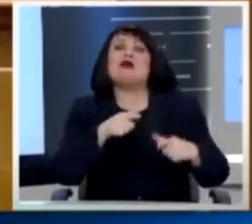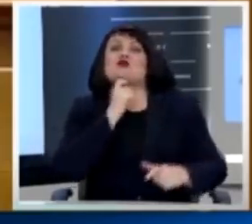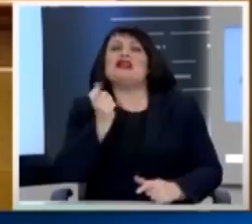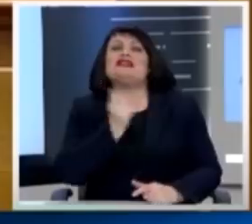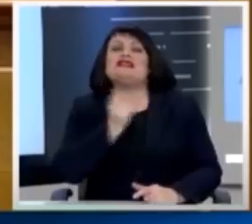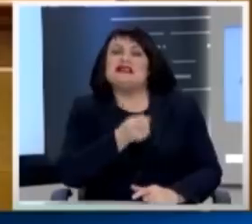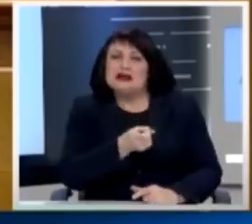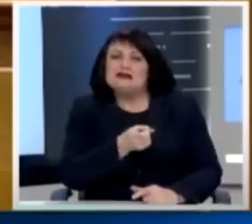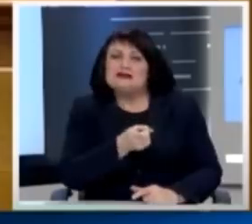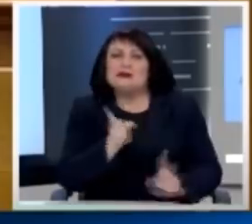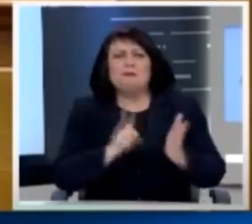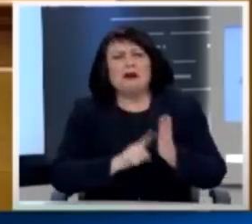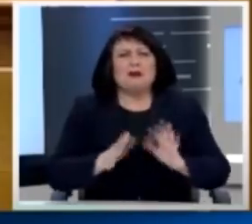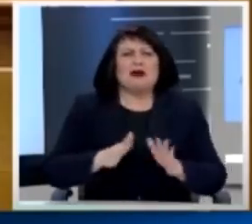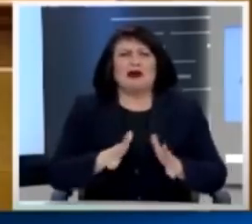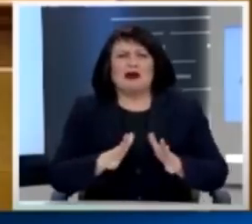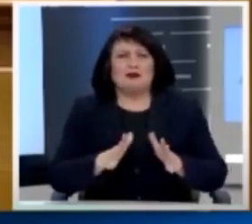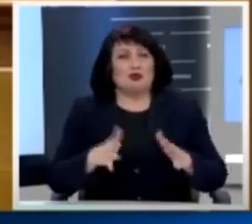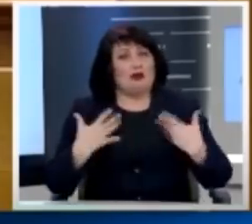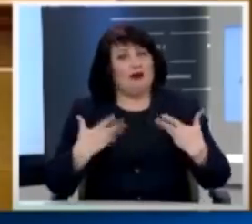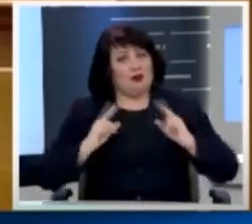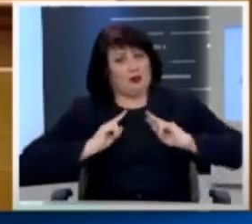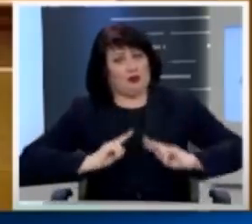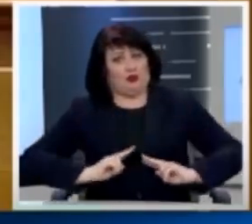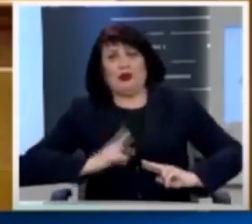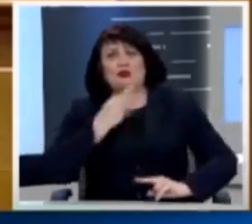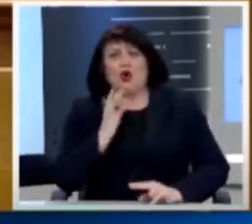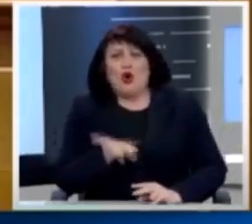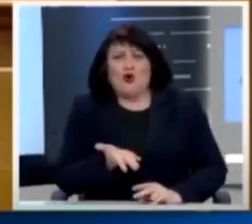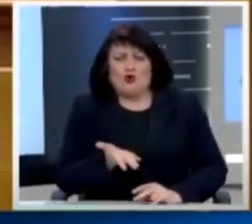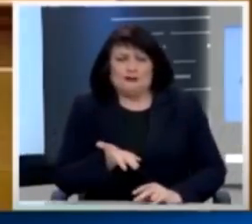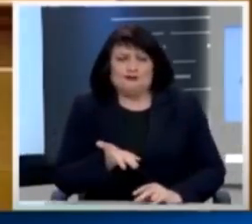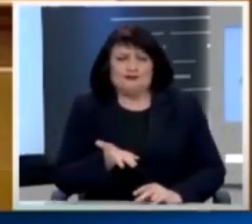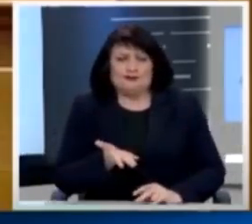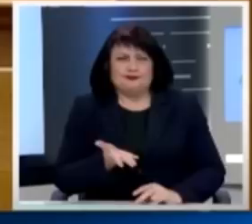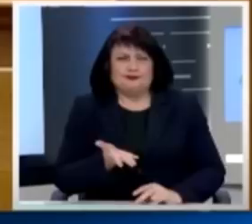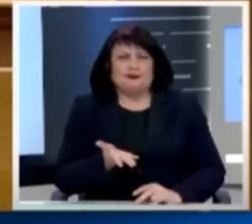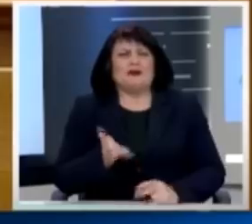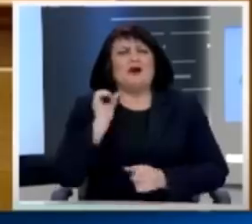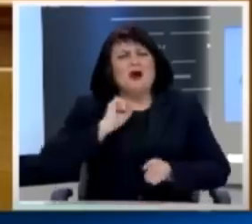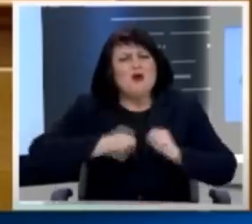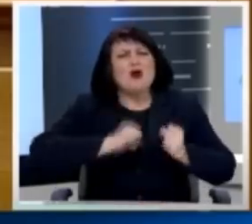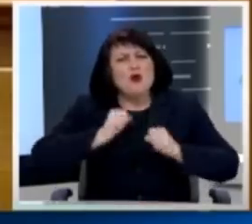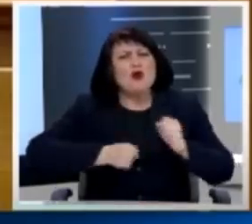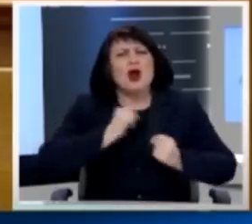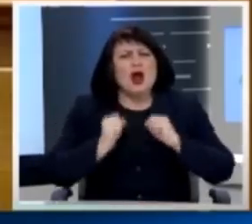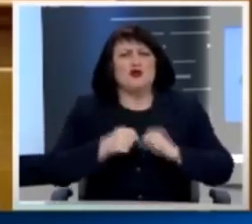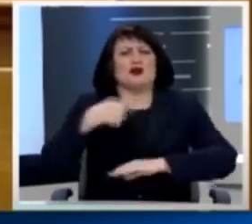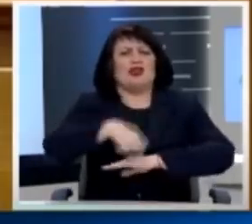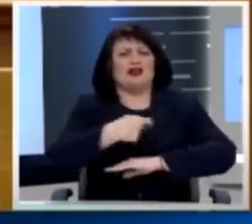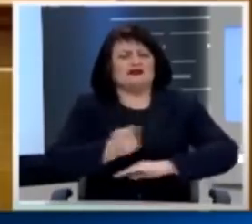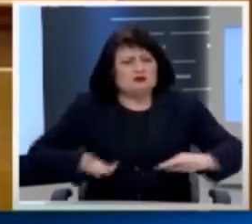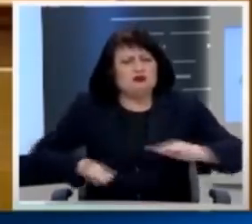σύνταξης πρέπει περίπου να πανηγυρίζουν, γιατί μετά από τόσους αγώνες και